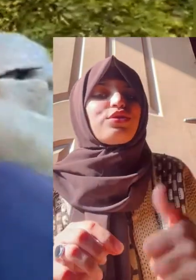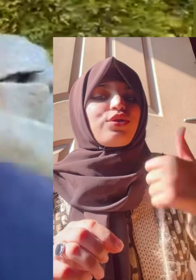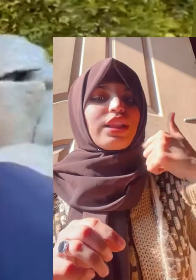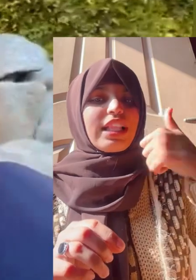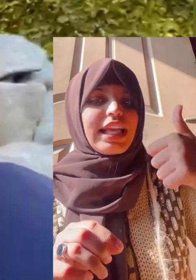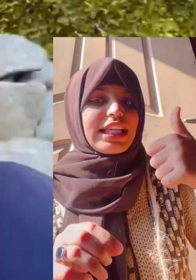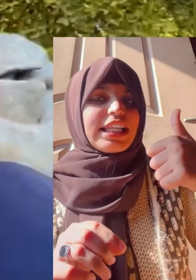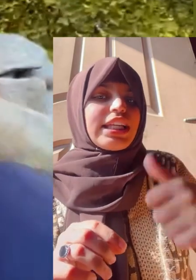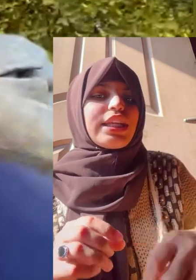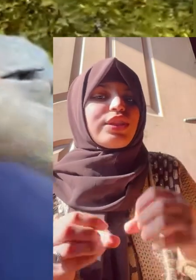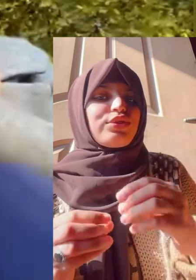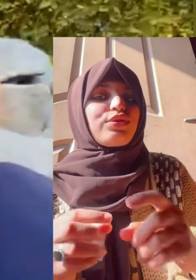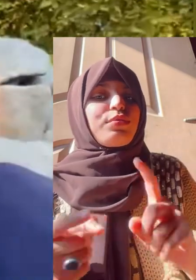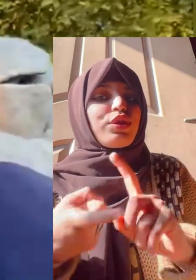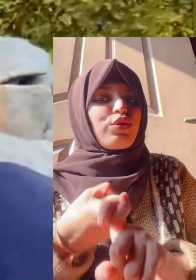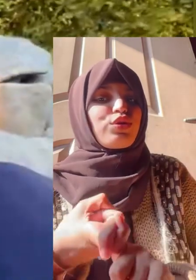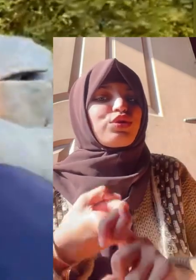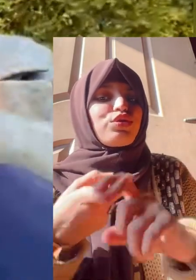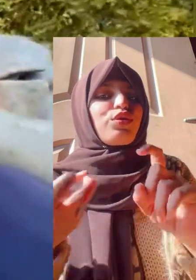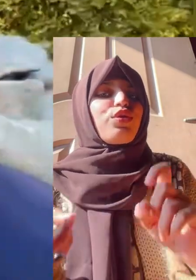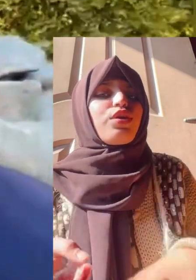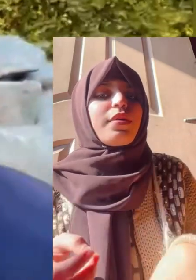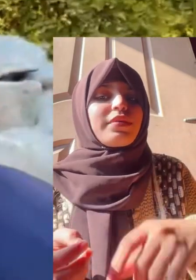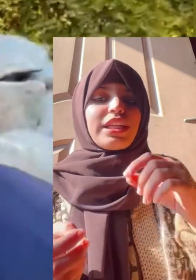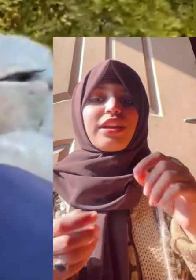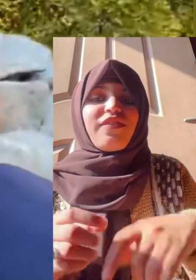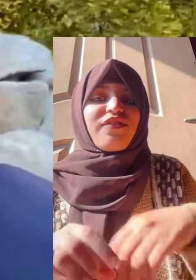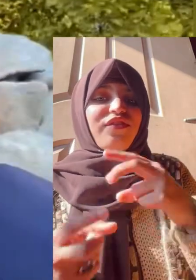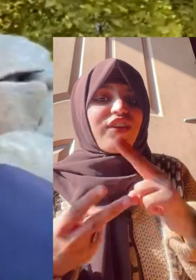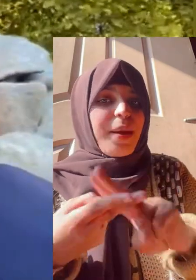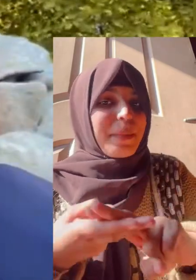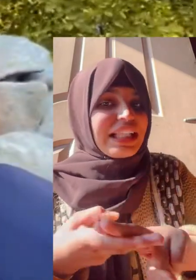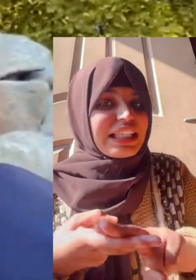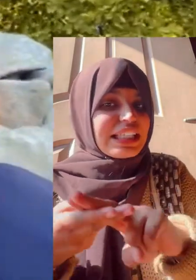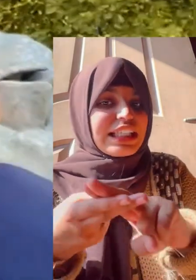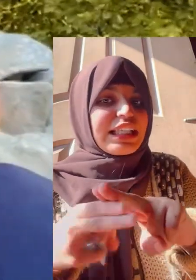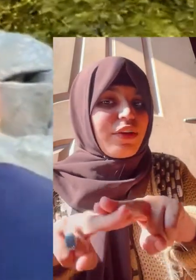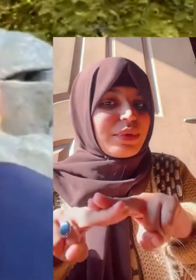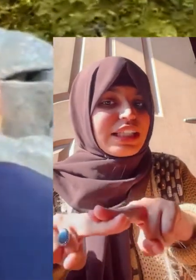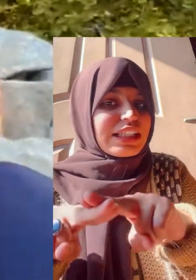ट्यून, सब्सक्राइब करें, शेयर करें, बेल आइकन का बटन दबाना ना